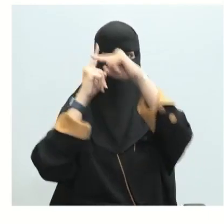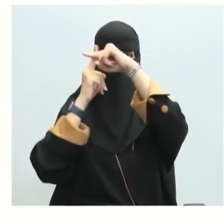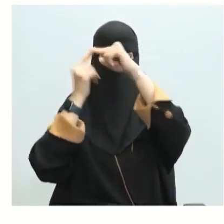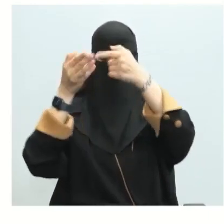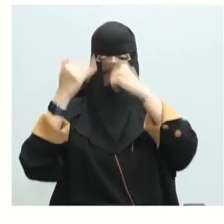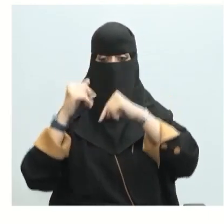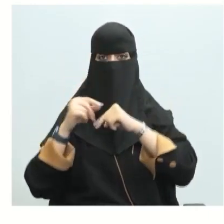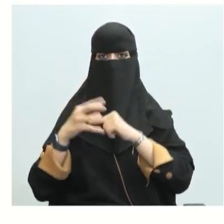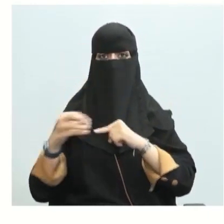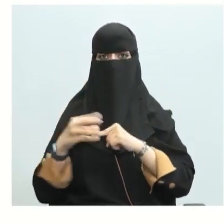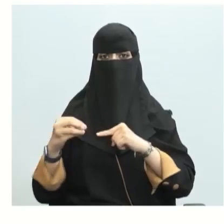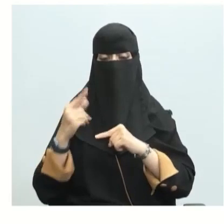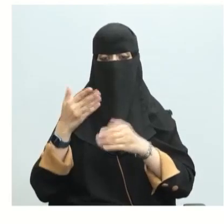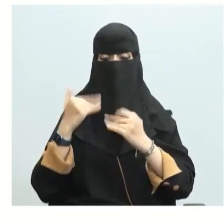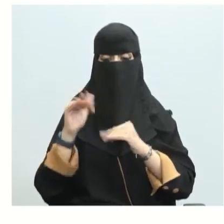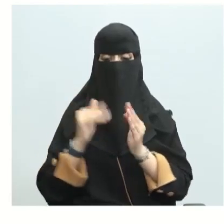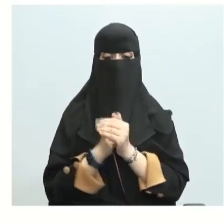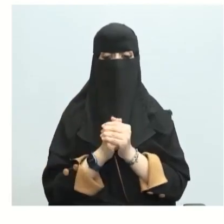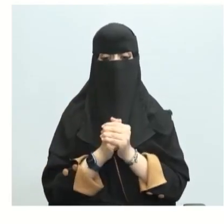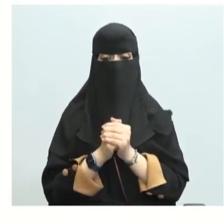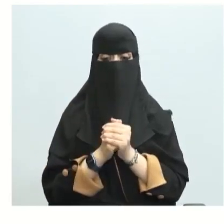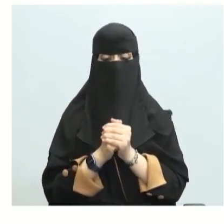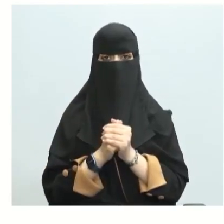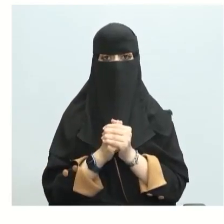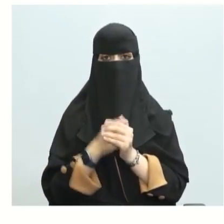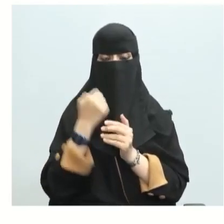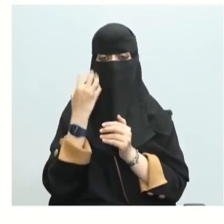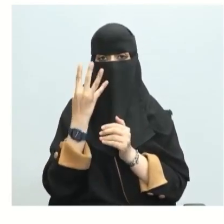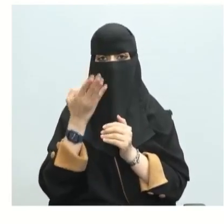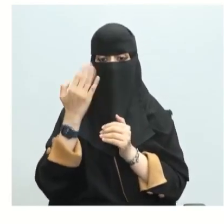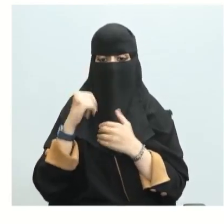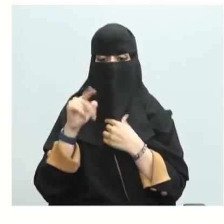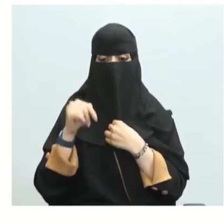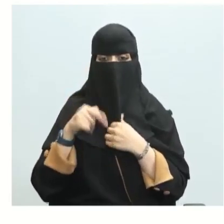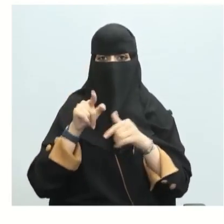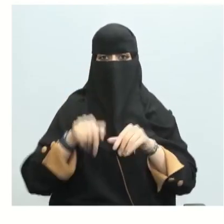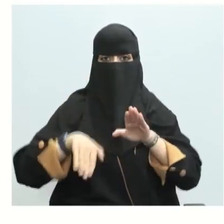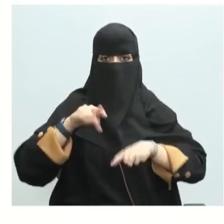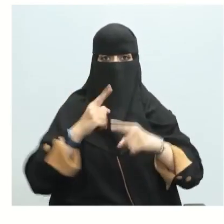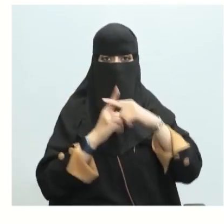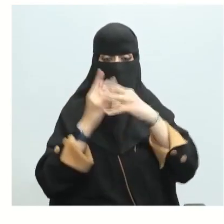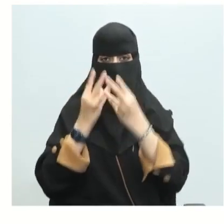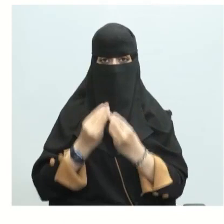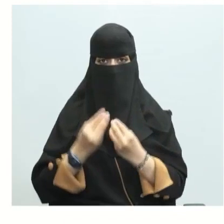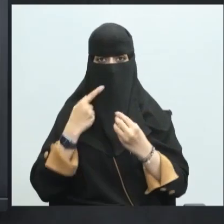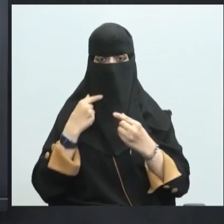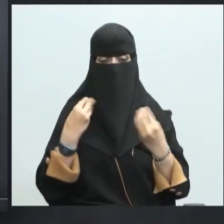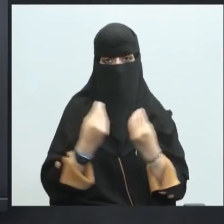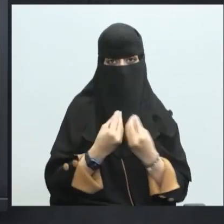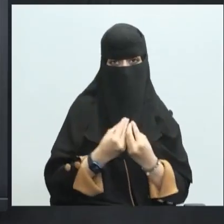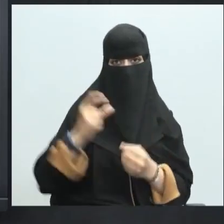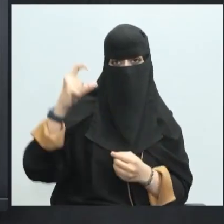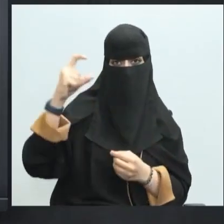الى اشاره سالبه الخطوه التي تليها سنجمع المعادلتين سي بعد ضربها في